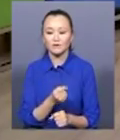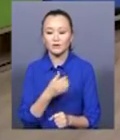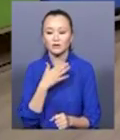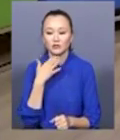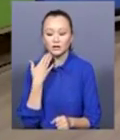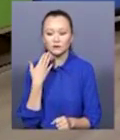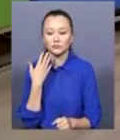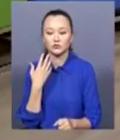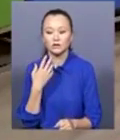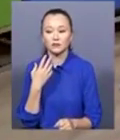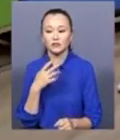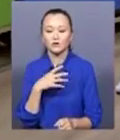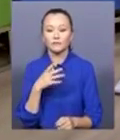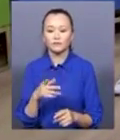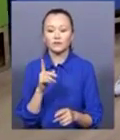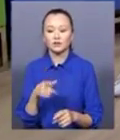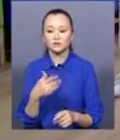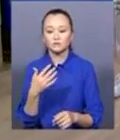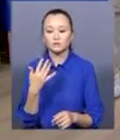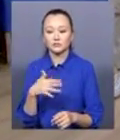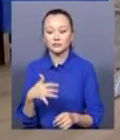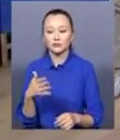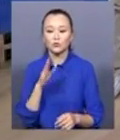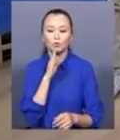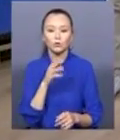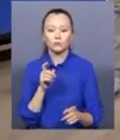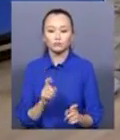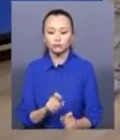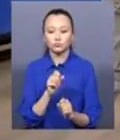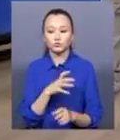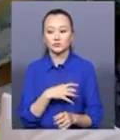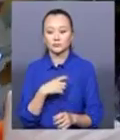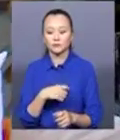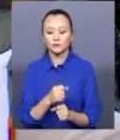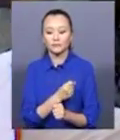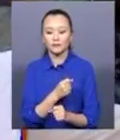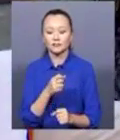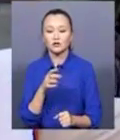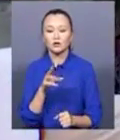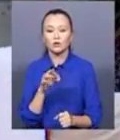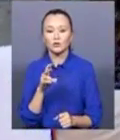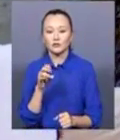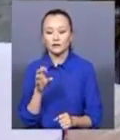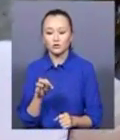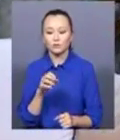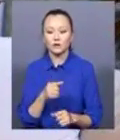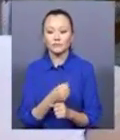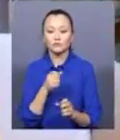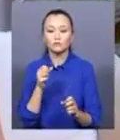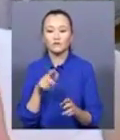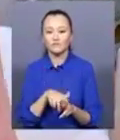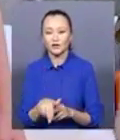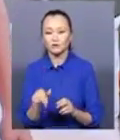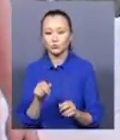травмировать его в любом случае, даже вот такими 50 приседаний утром, вы можете себе навредить колено. Ну, повредить колено. Поэтому,